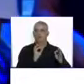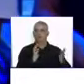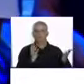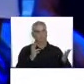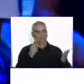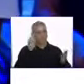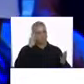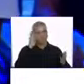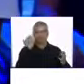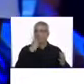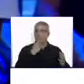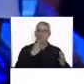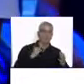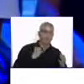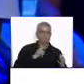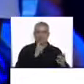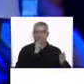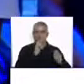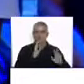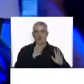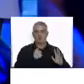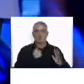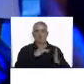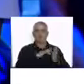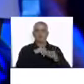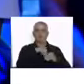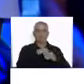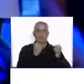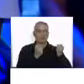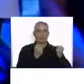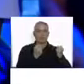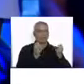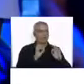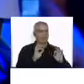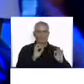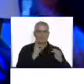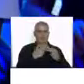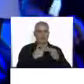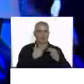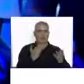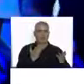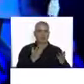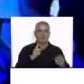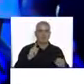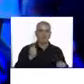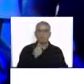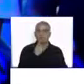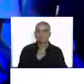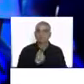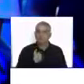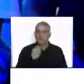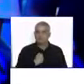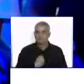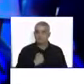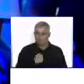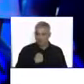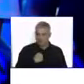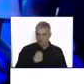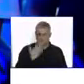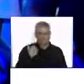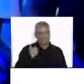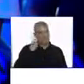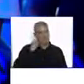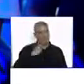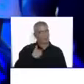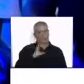הרעיון היה, לא היה, אני לא נכנס לזה, כי אנחנו ישבנו בתוך האוטו, אף אחד לא היה לידו. וכל מה שהוא אמר, אני בטוח. אני אם הייתי, אני לא יודע